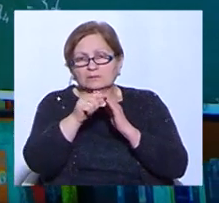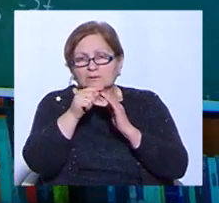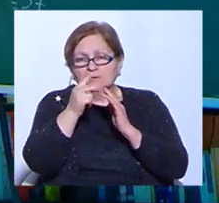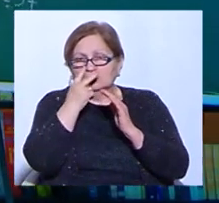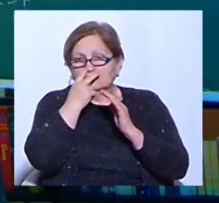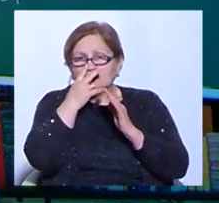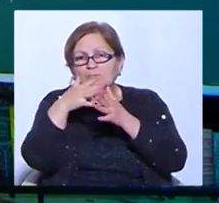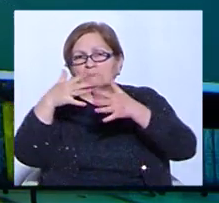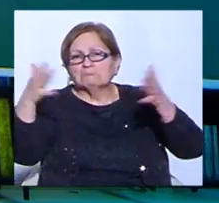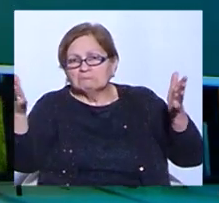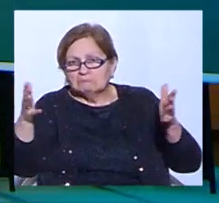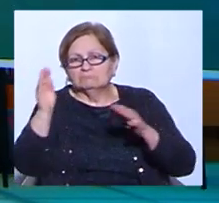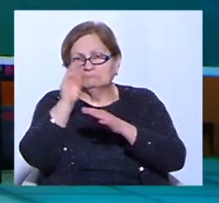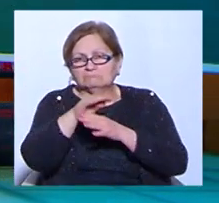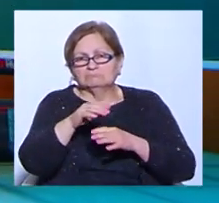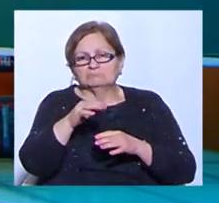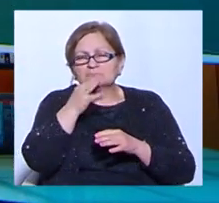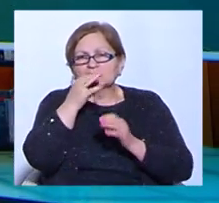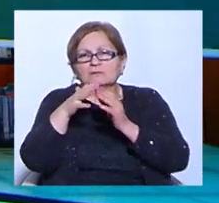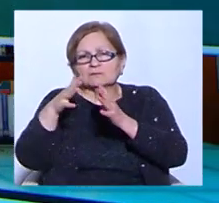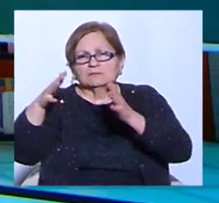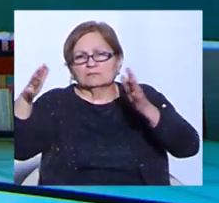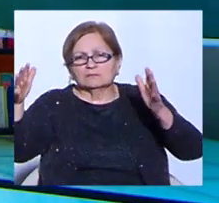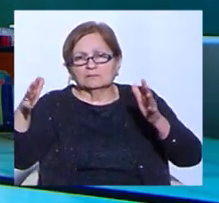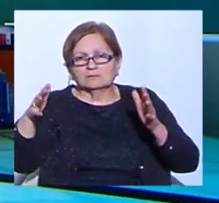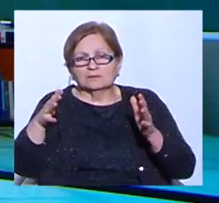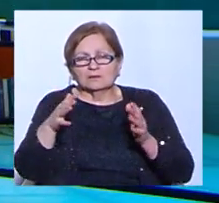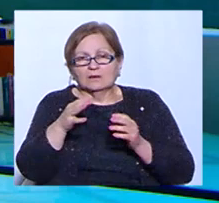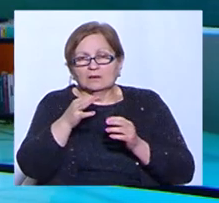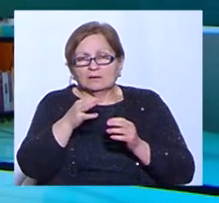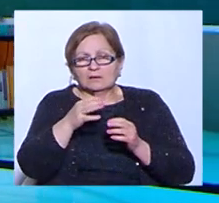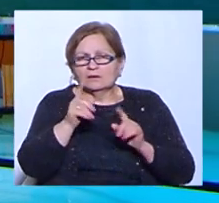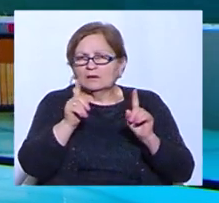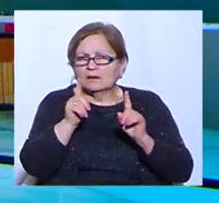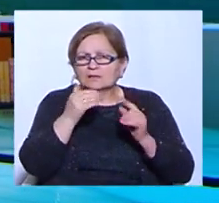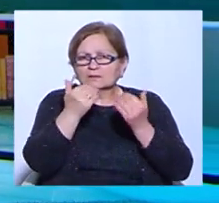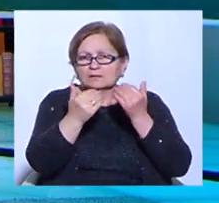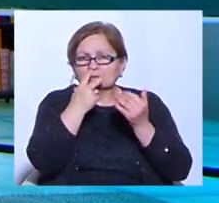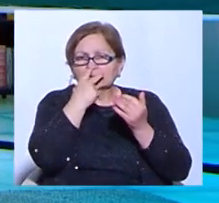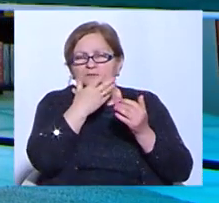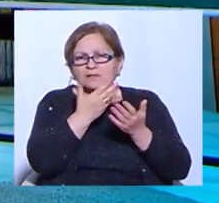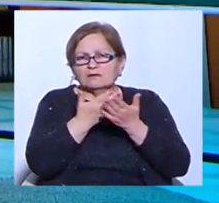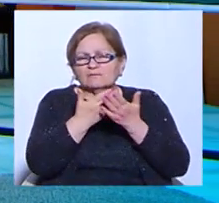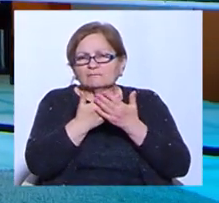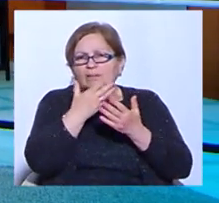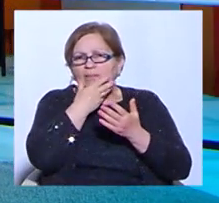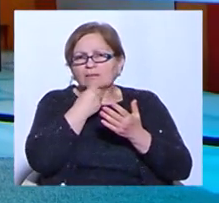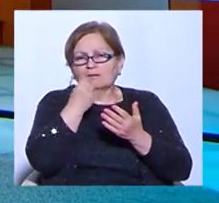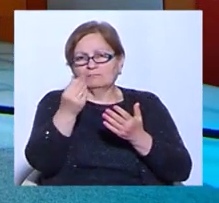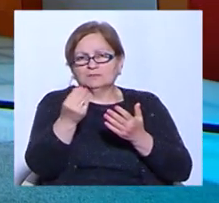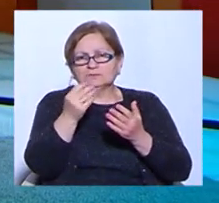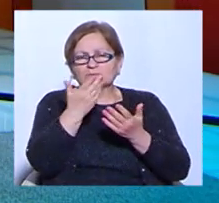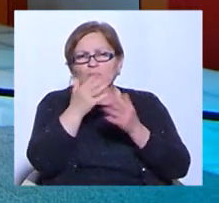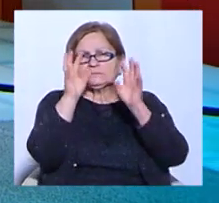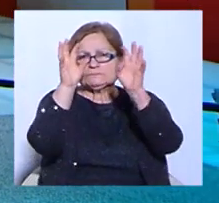შემდეგზე უფრო ბევრი 11, შემდეგზე კიდევ 11, მე კლებაში მიდის. ანუ თითქოს რაღაცა ძალიან ლამაზად აკეთებენ, რაღაცა წესრიგს არ არღვევენ